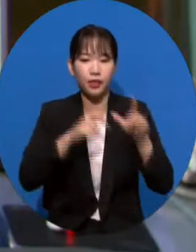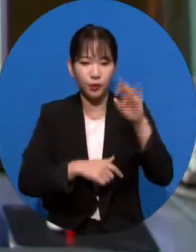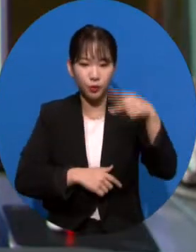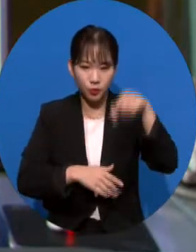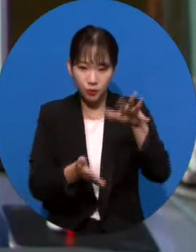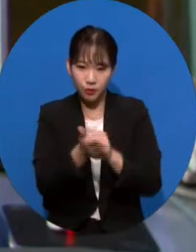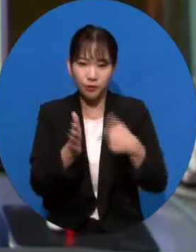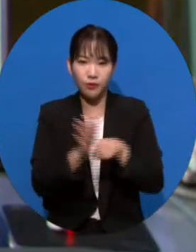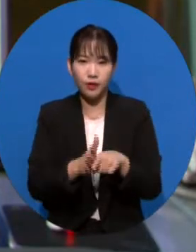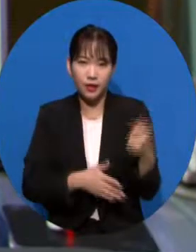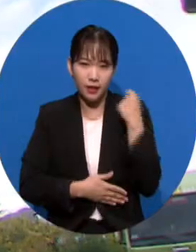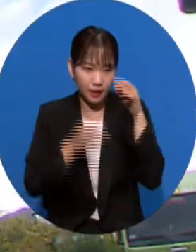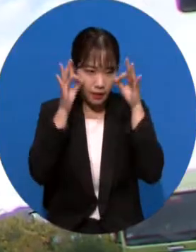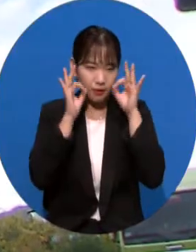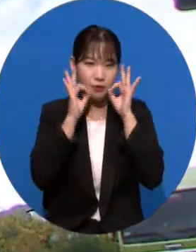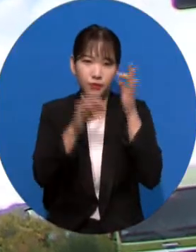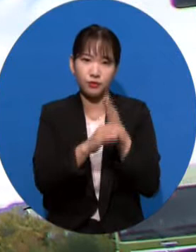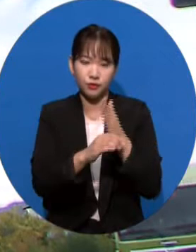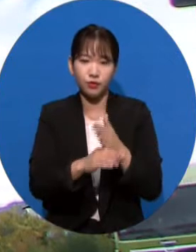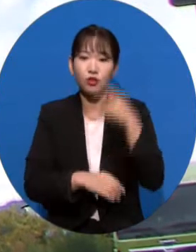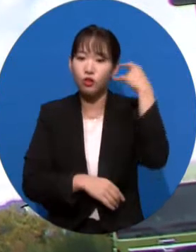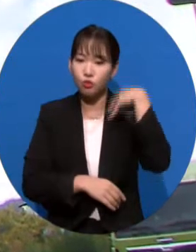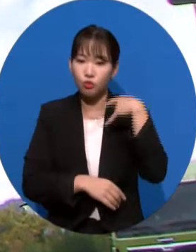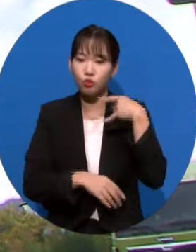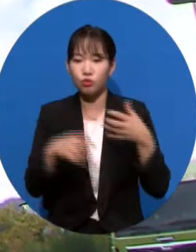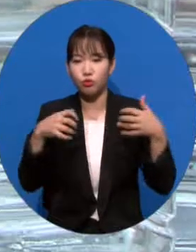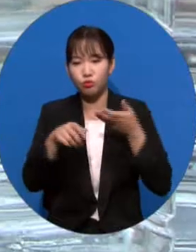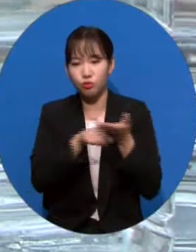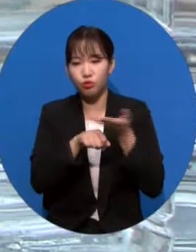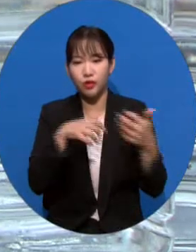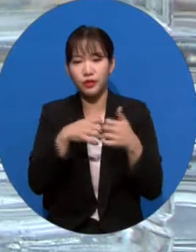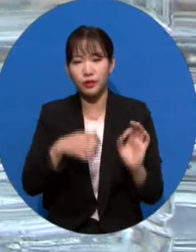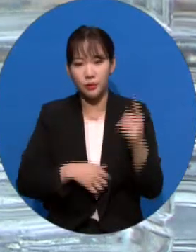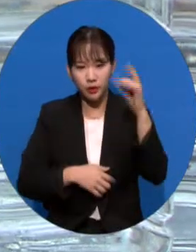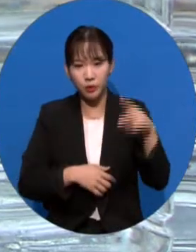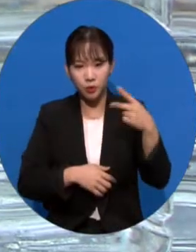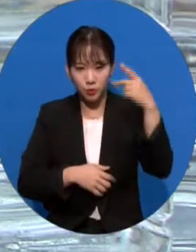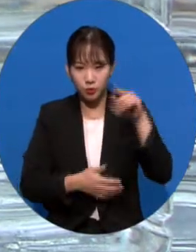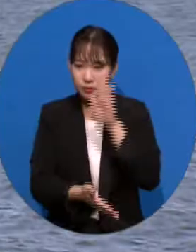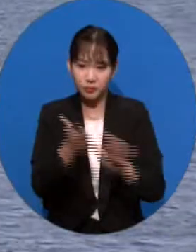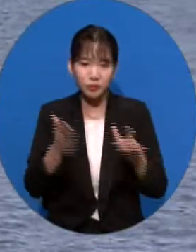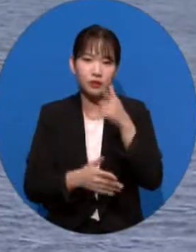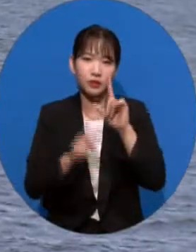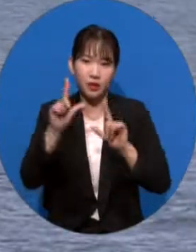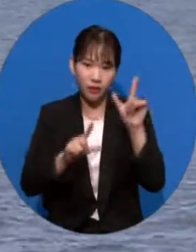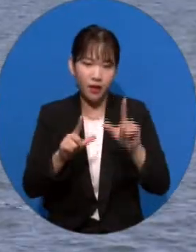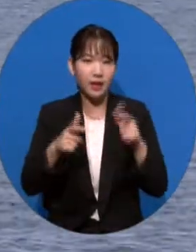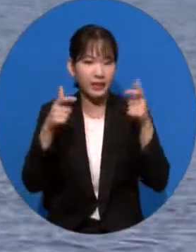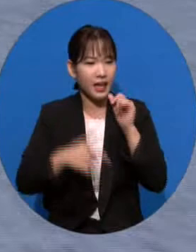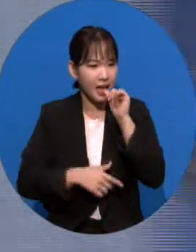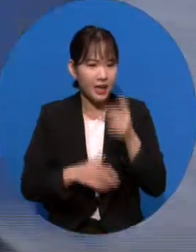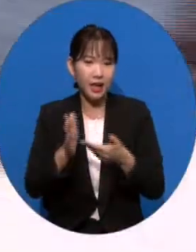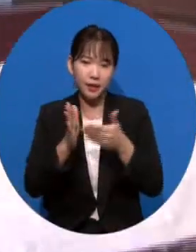역량을 모으고 있습니다 중국의 무역 전쟁으로 적발된 국내 요소 공급 때라 지역 철강